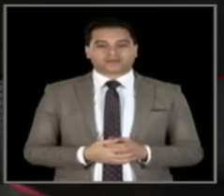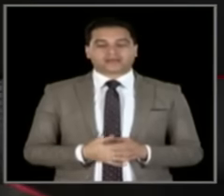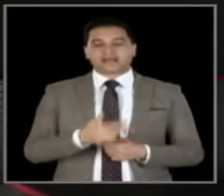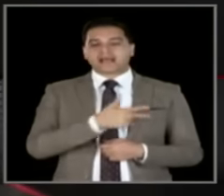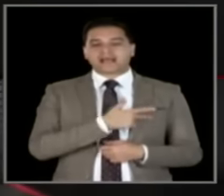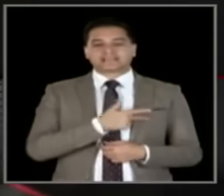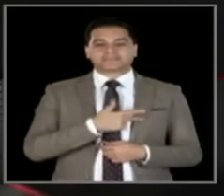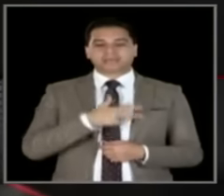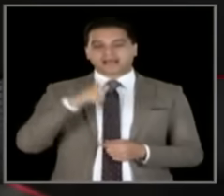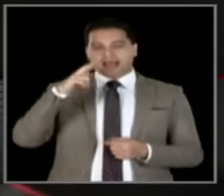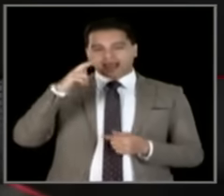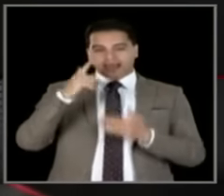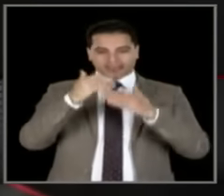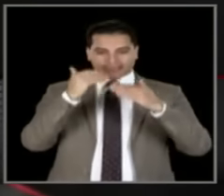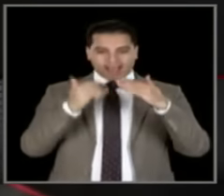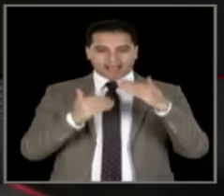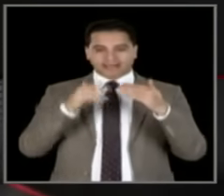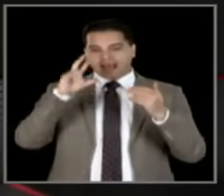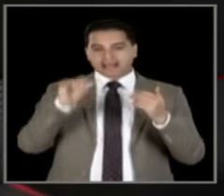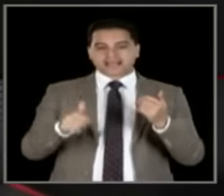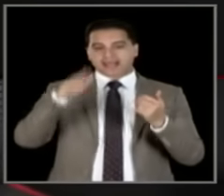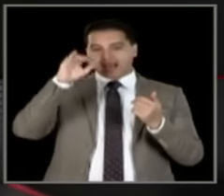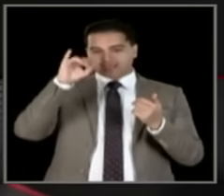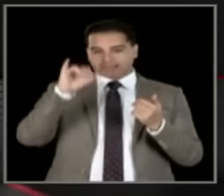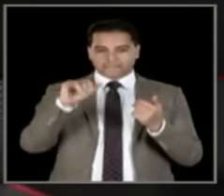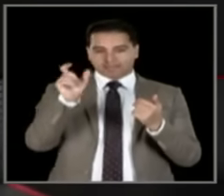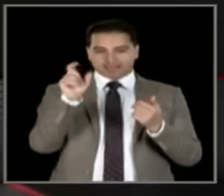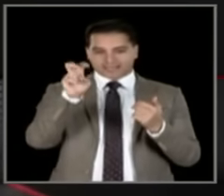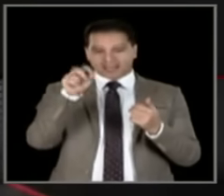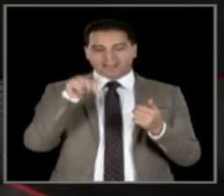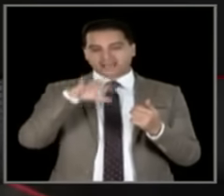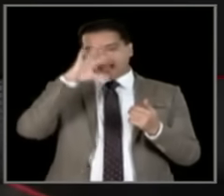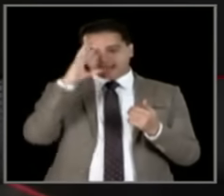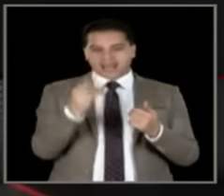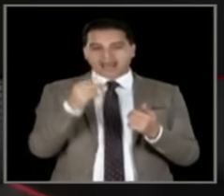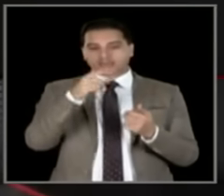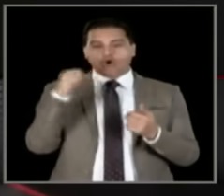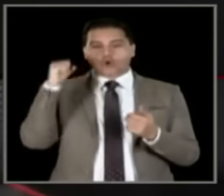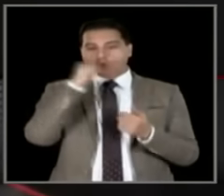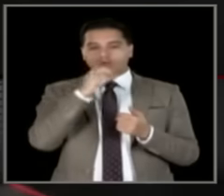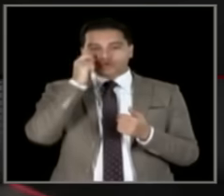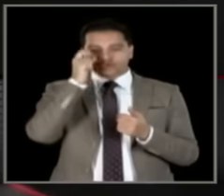تحت الياسمينة في الليل هي أغنية لمطرب تونسي راحل، فمن هو؟